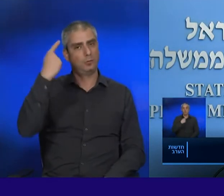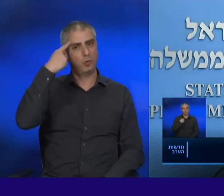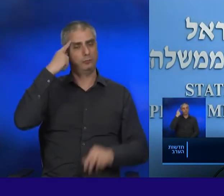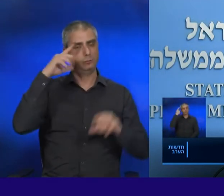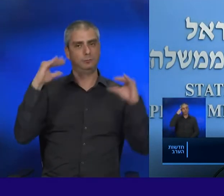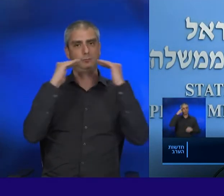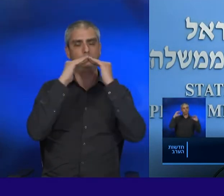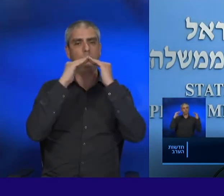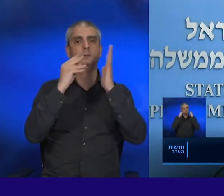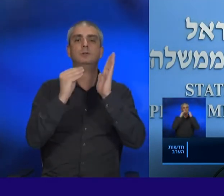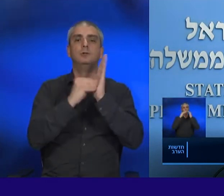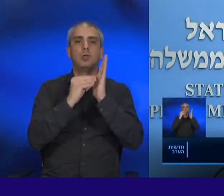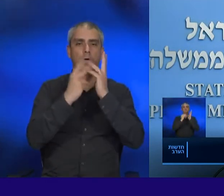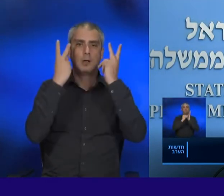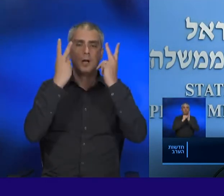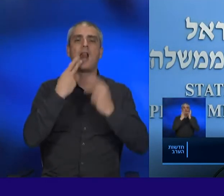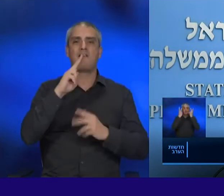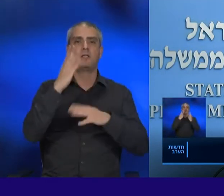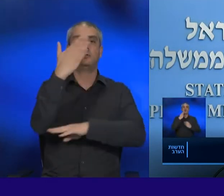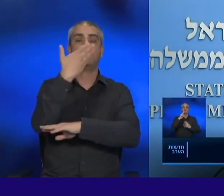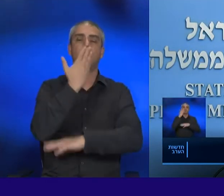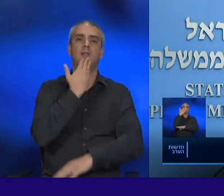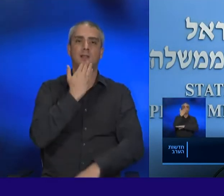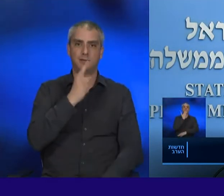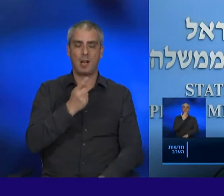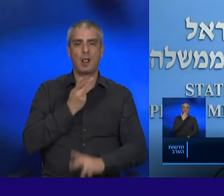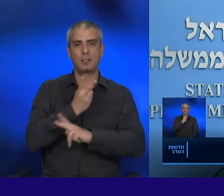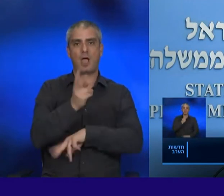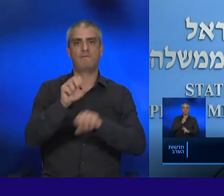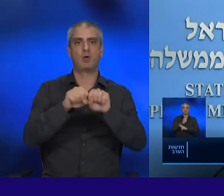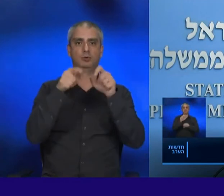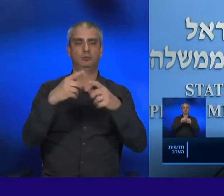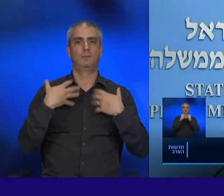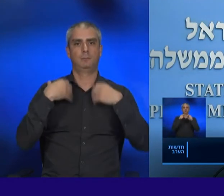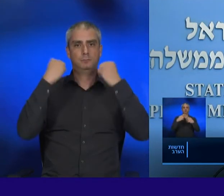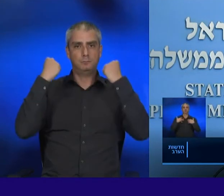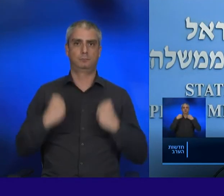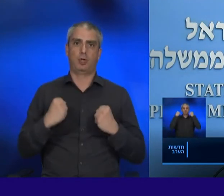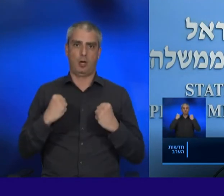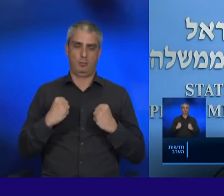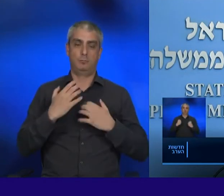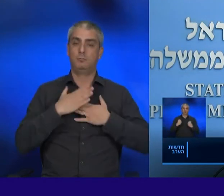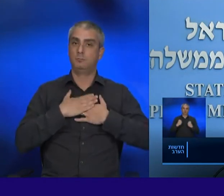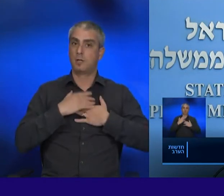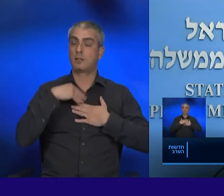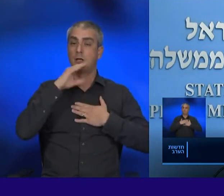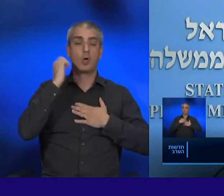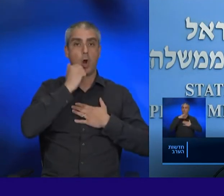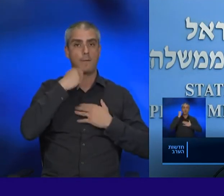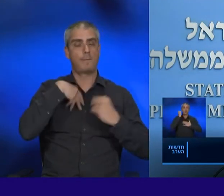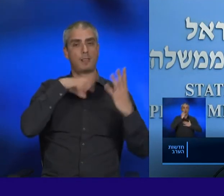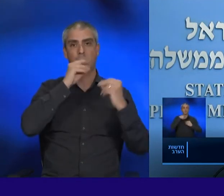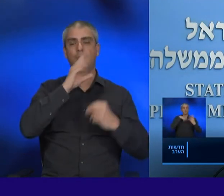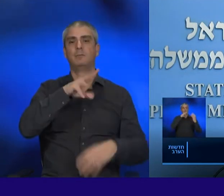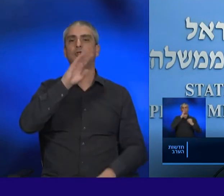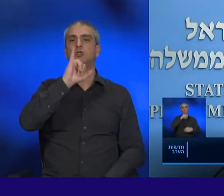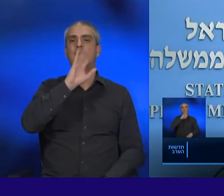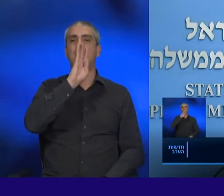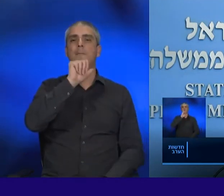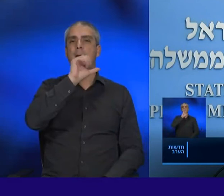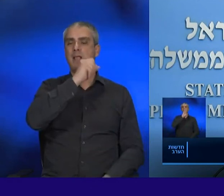בעין את הצורך להבטיח שמדינת ישראל תעבור את המשבר הזה בשלום אני מדבר כל יום גם עם שי בבד,